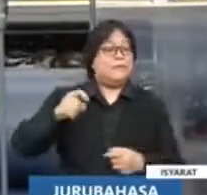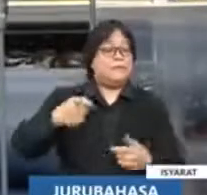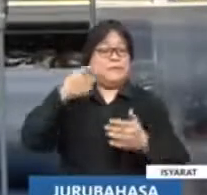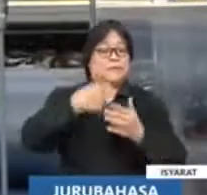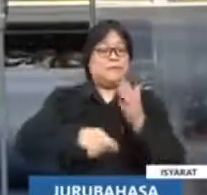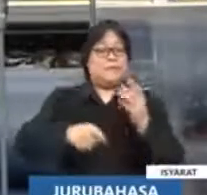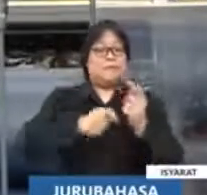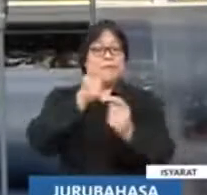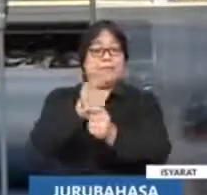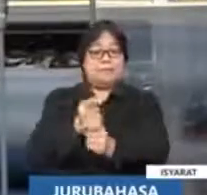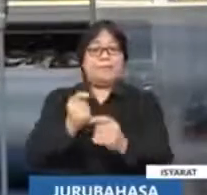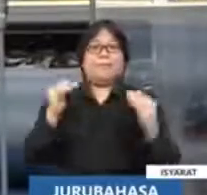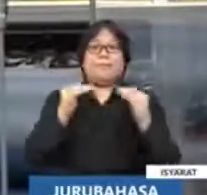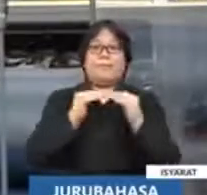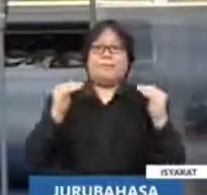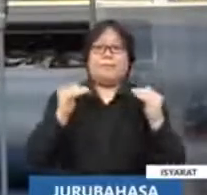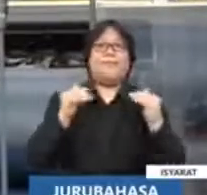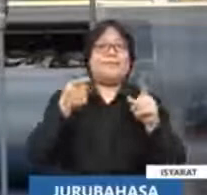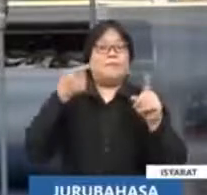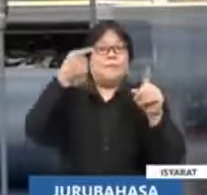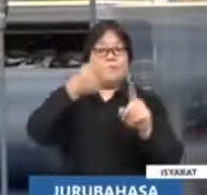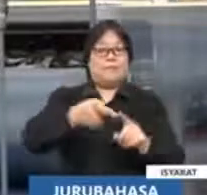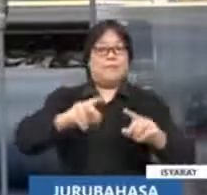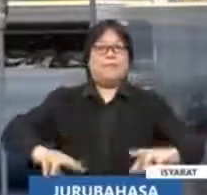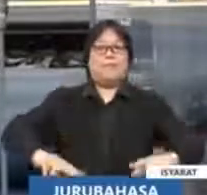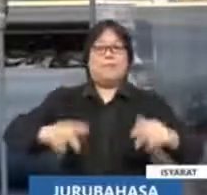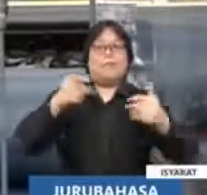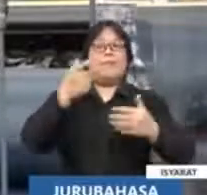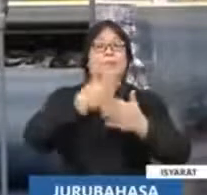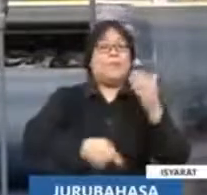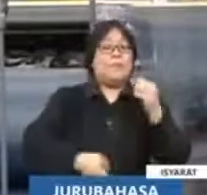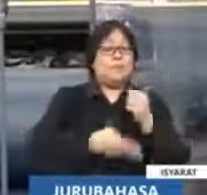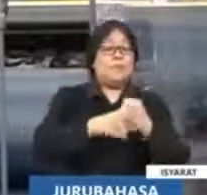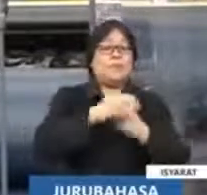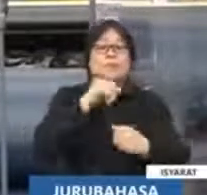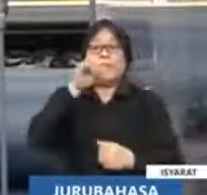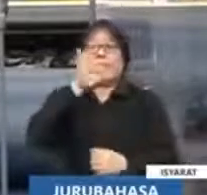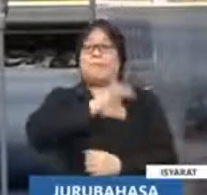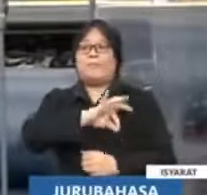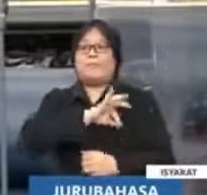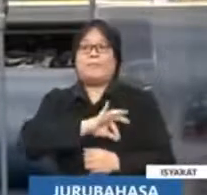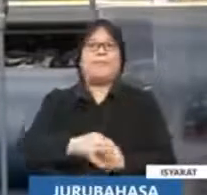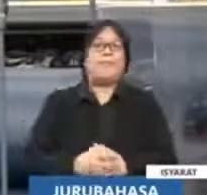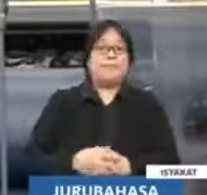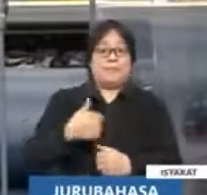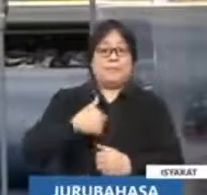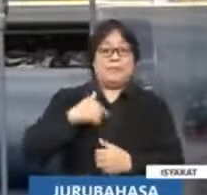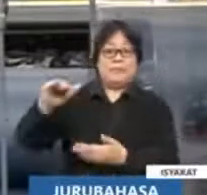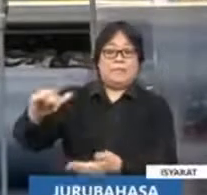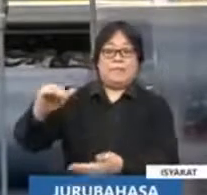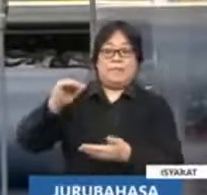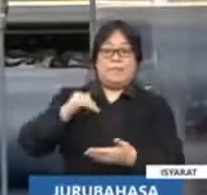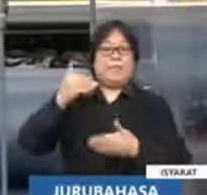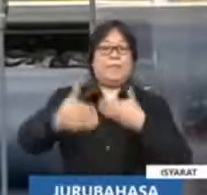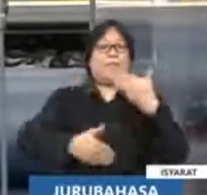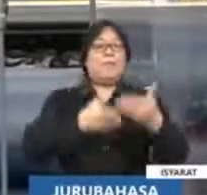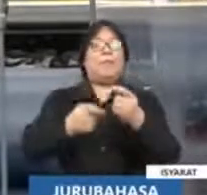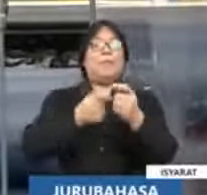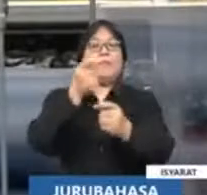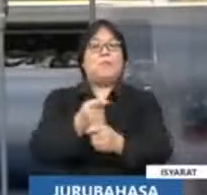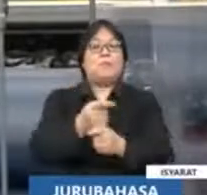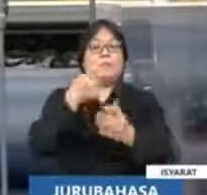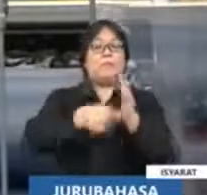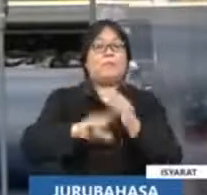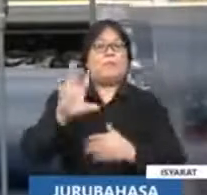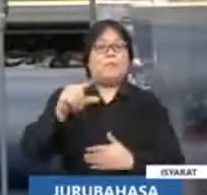memastikan harga yang ditetapkan adalah adil dan berteraskan pemulihan kos dan bukan untuk menjana keuntungan. Saya telah dimaklumkan bahawa proses penetapan